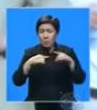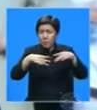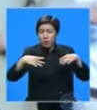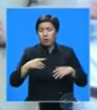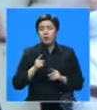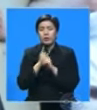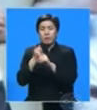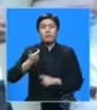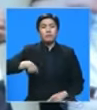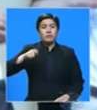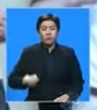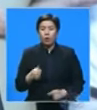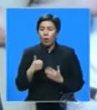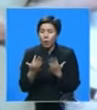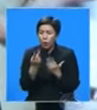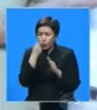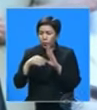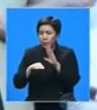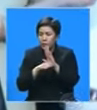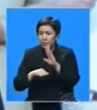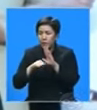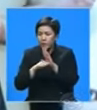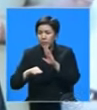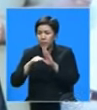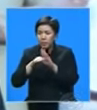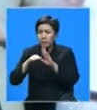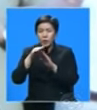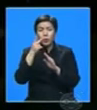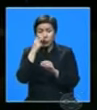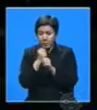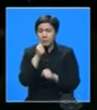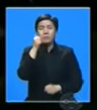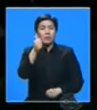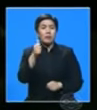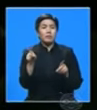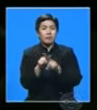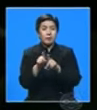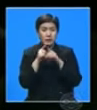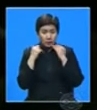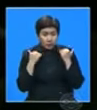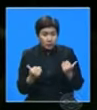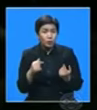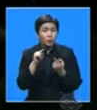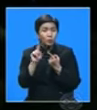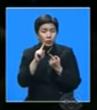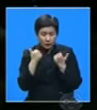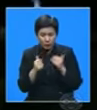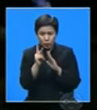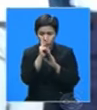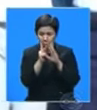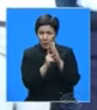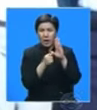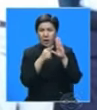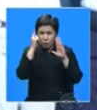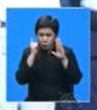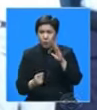บก็คอยดูว่าเขาจะทำอะไรต่อไปก็ตรวจสอบเขาได้นะครับเพราะนั้นเราต้องทำเรื่องกฎหมาย